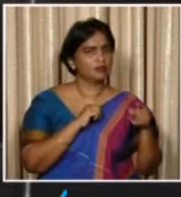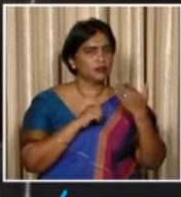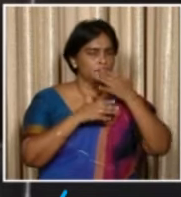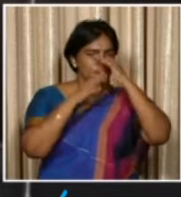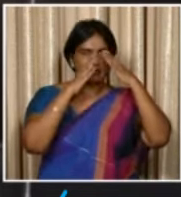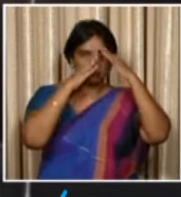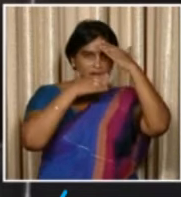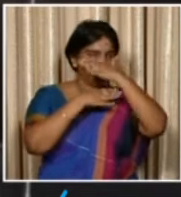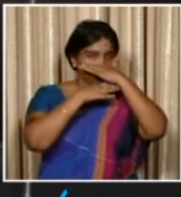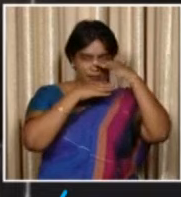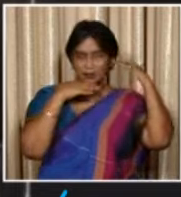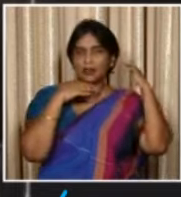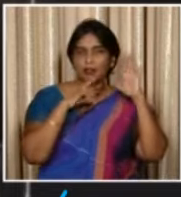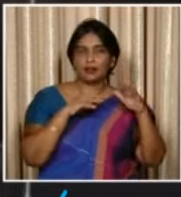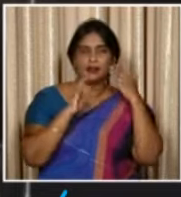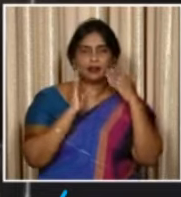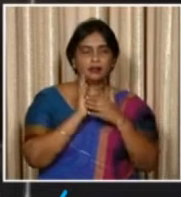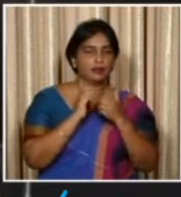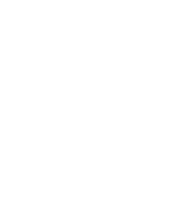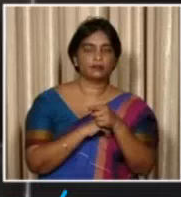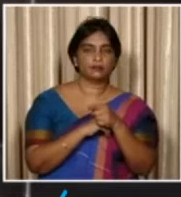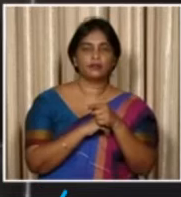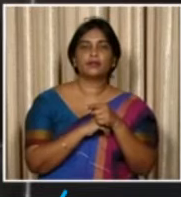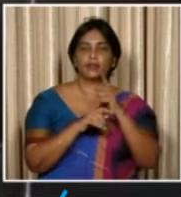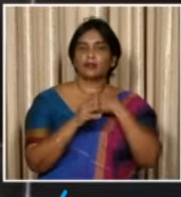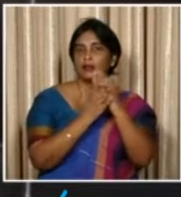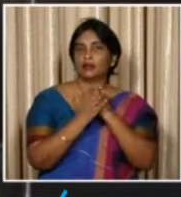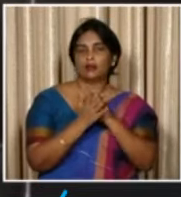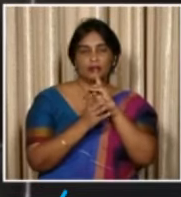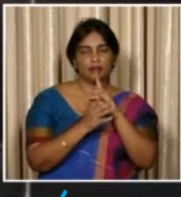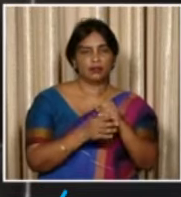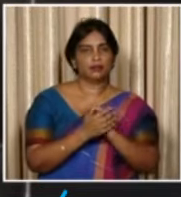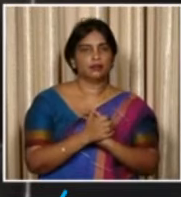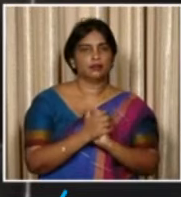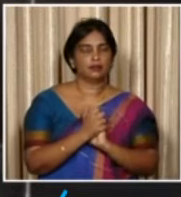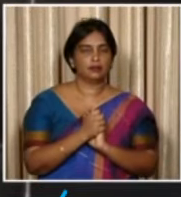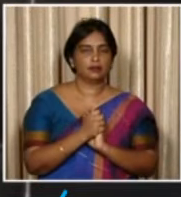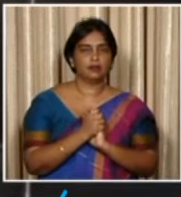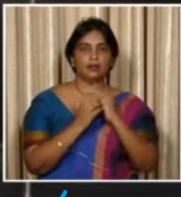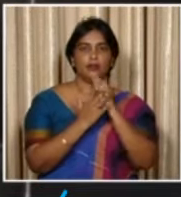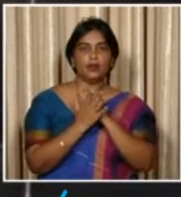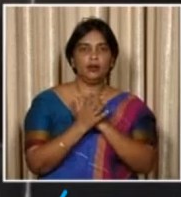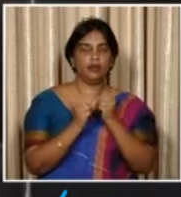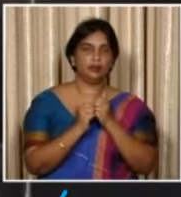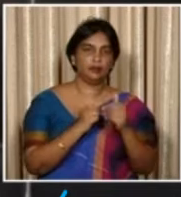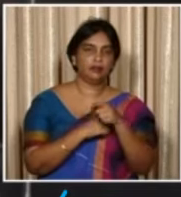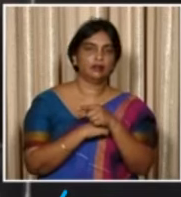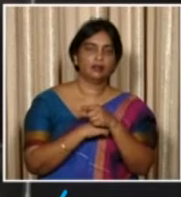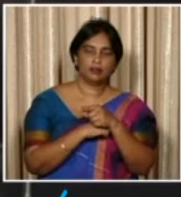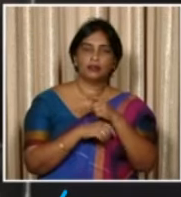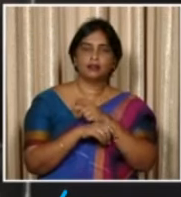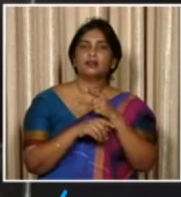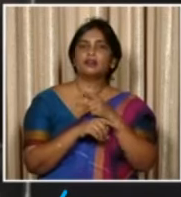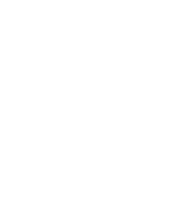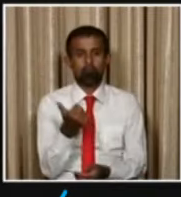காரணத்துக்காக இவர்களுடைய பெறுபேறுகளை நிறுத்தி வைத்திருக்கிறார்கள். எனவே இந்த நாட்டிலே நடக்காத ஒரு அநியாயம், பெண்களுடைய